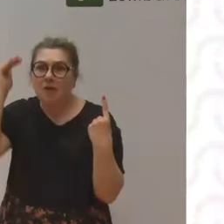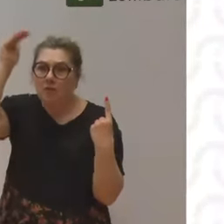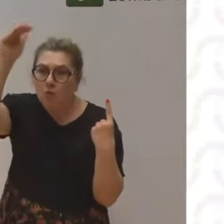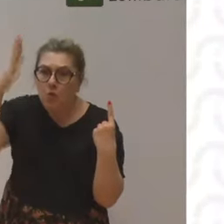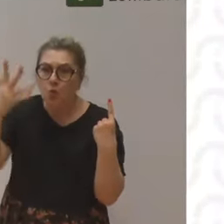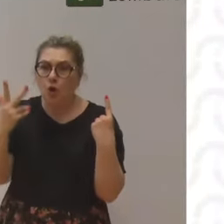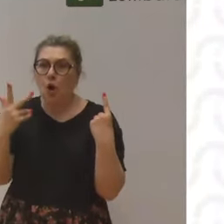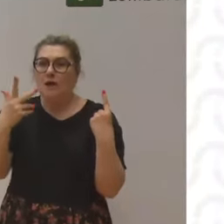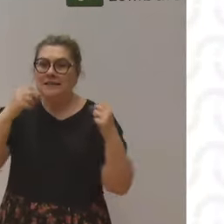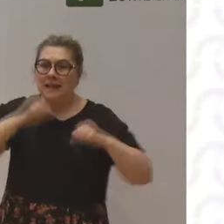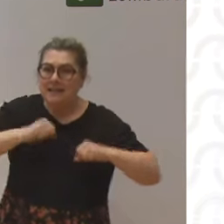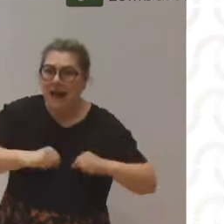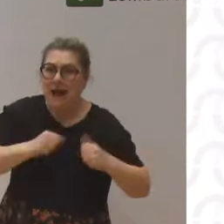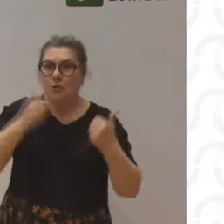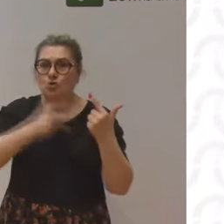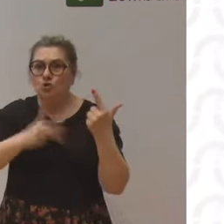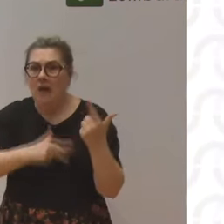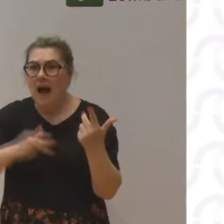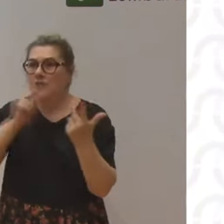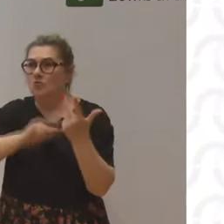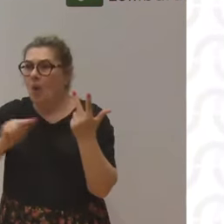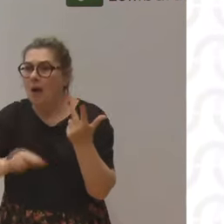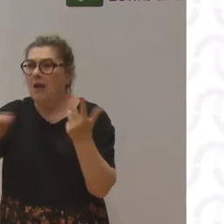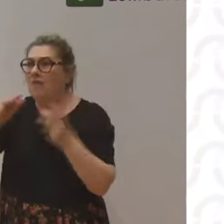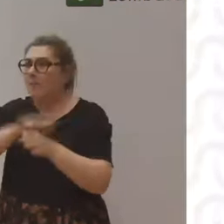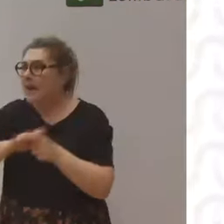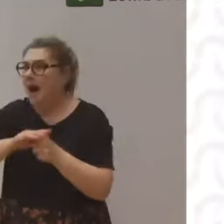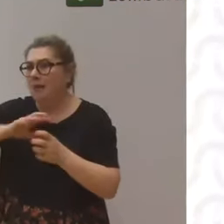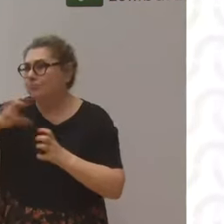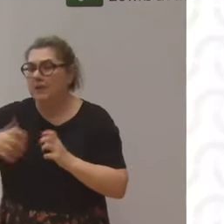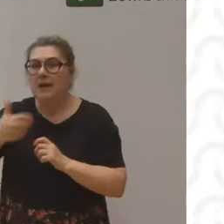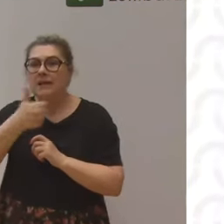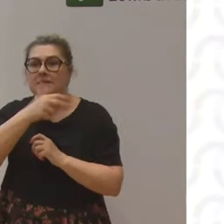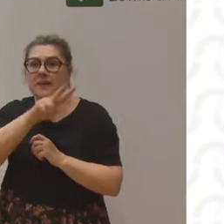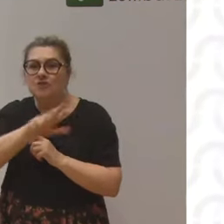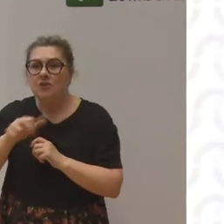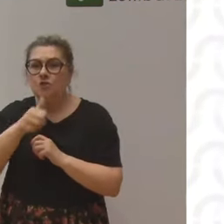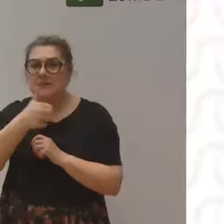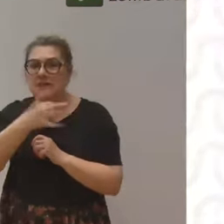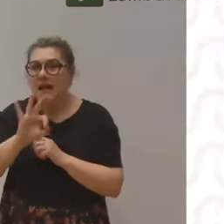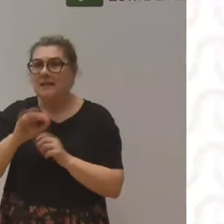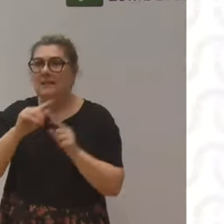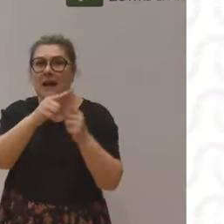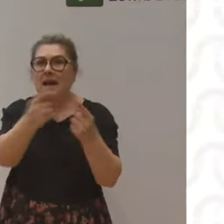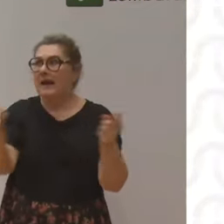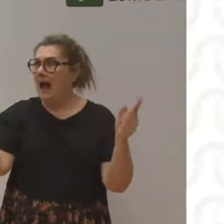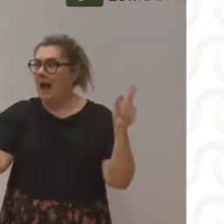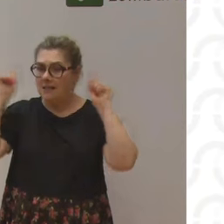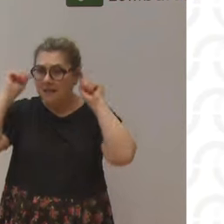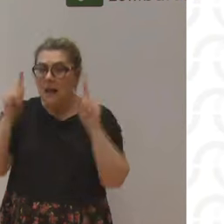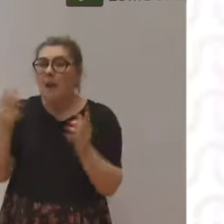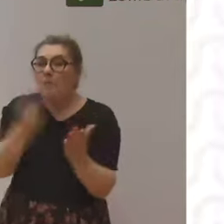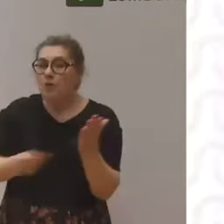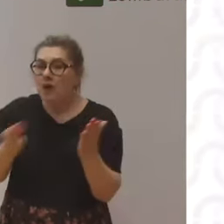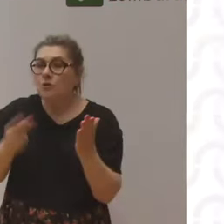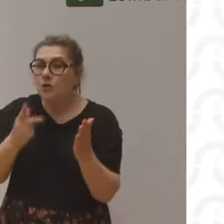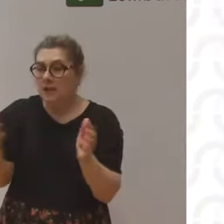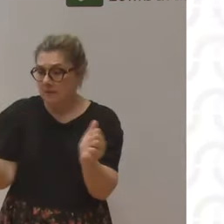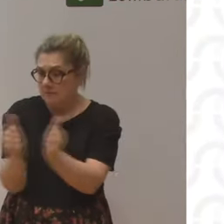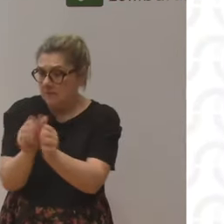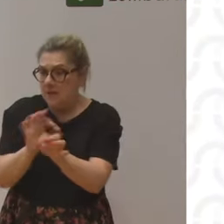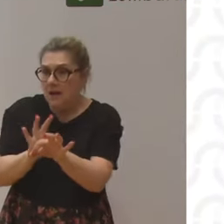vita, sanitario, sociale, scolastico, familiare, lavorativo, quindi a 360 gradi. Il progetto, una volta redatto, deve accompagnare la persona lungo